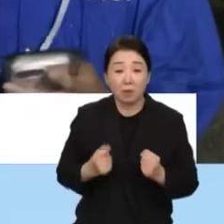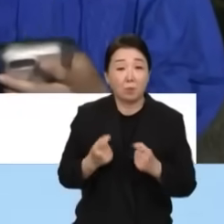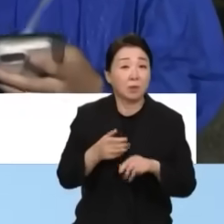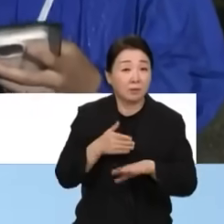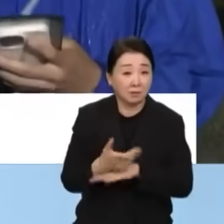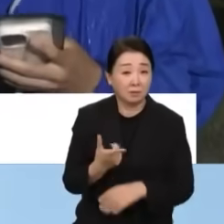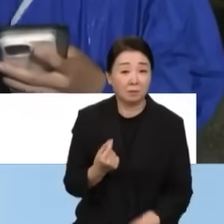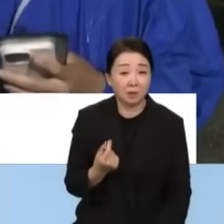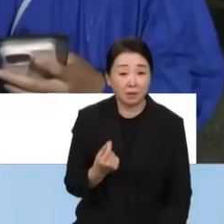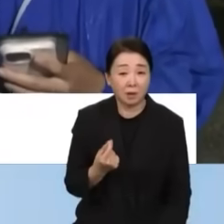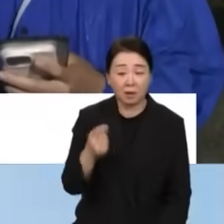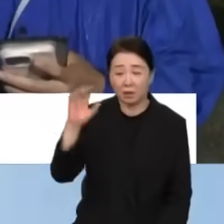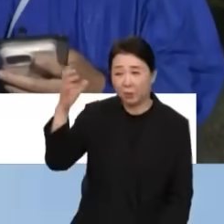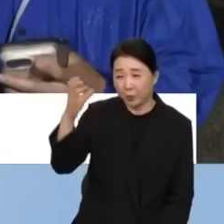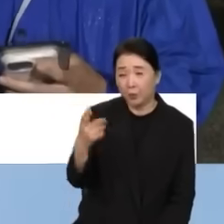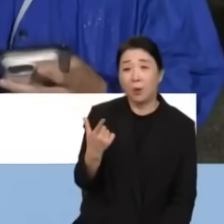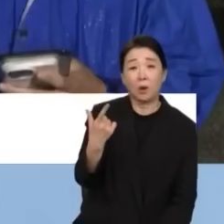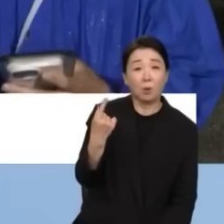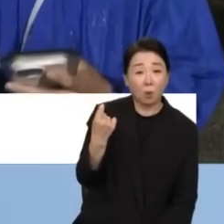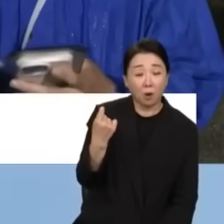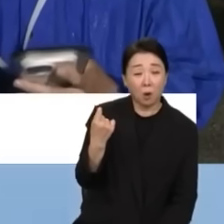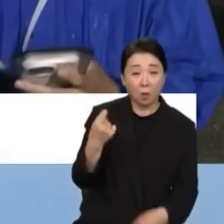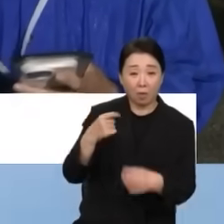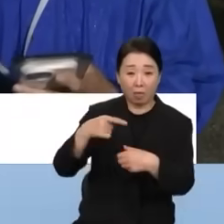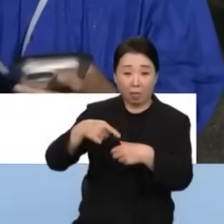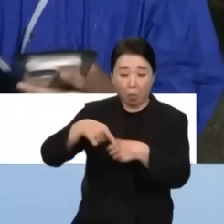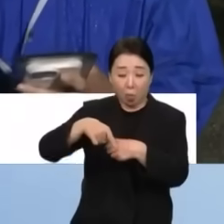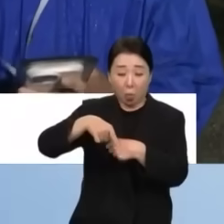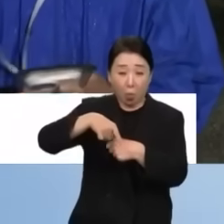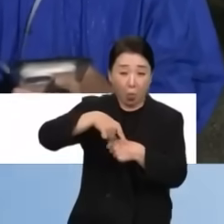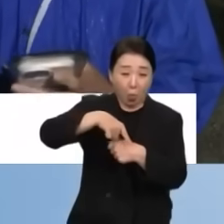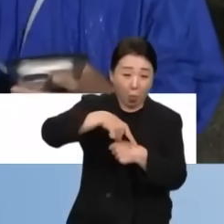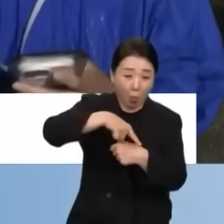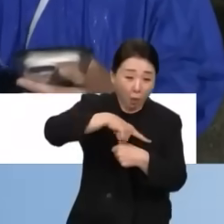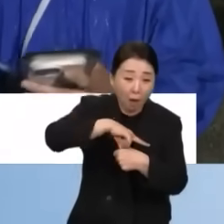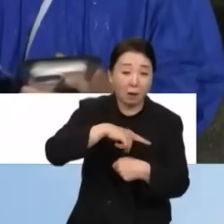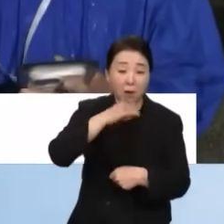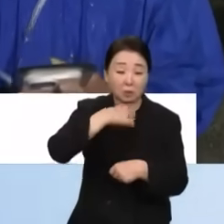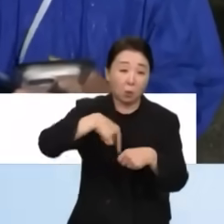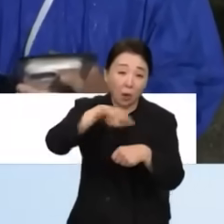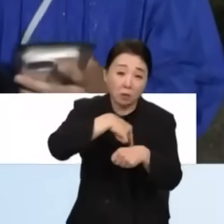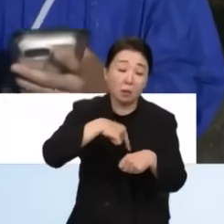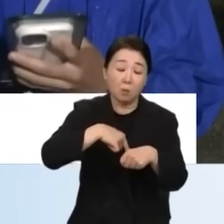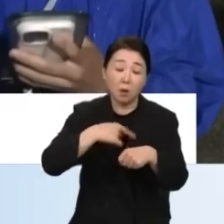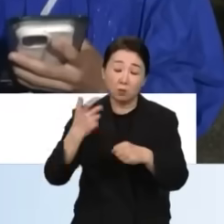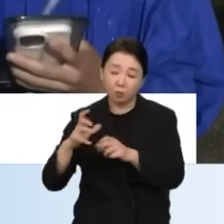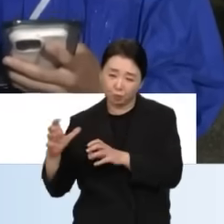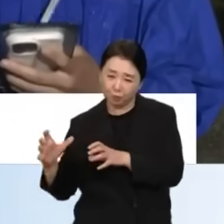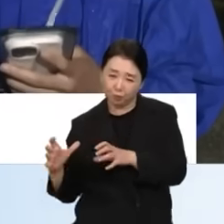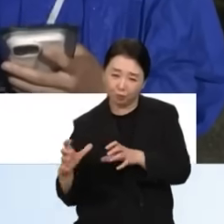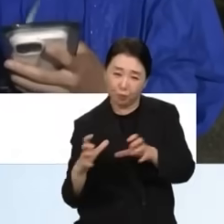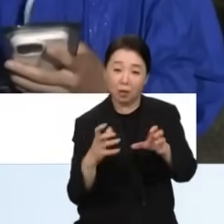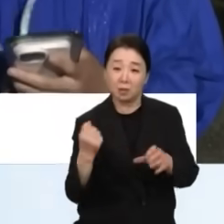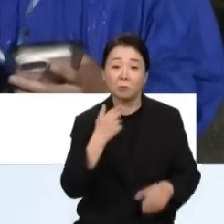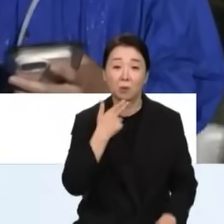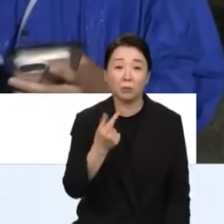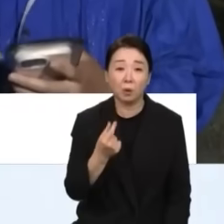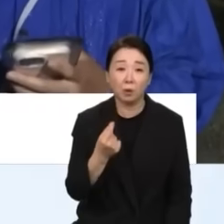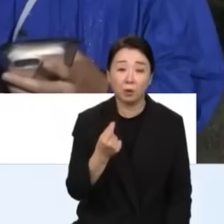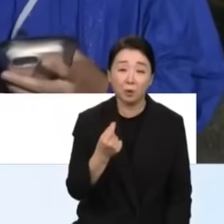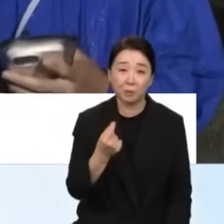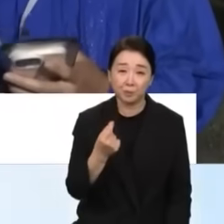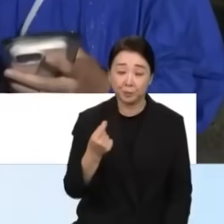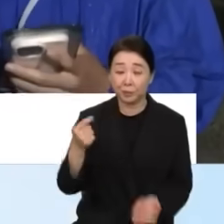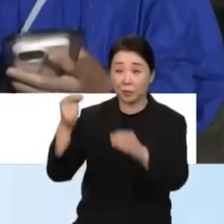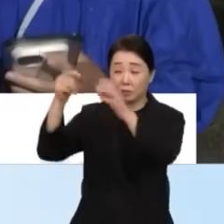느립니다. 태풍은 원래 반시계 방향으로 회전을 할 뿐 스스로 전진하는 힘은 없습니다. 서쪽에서